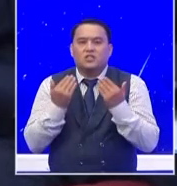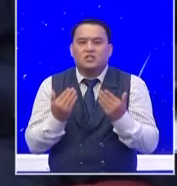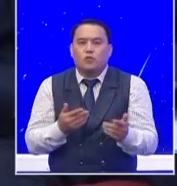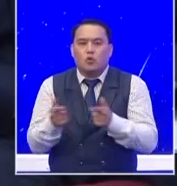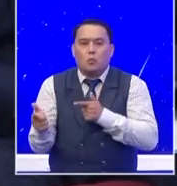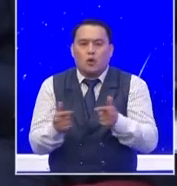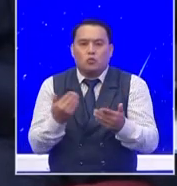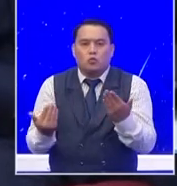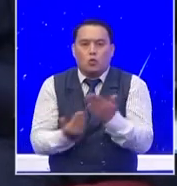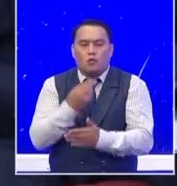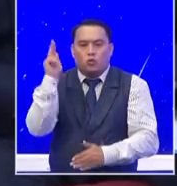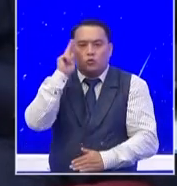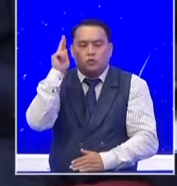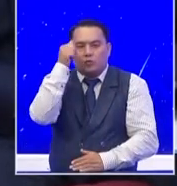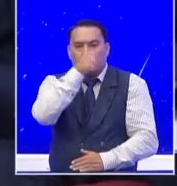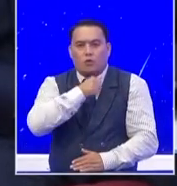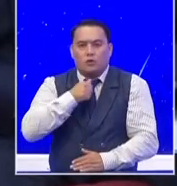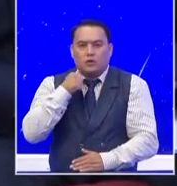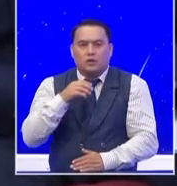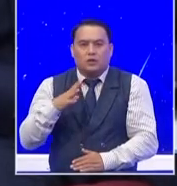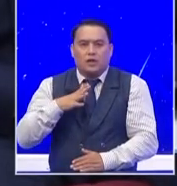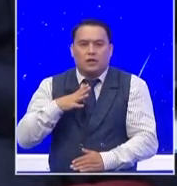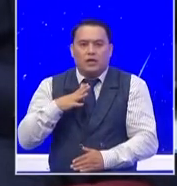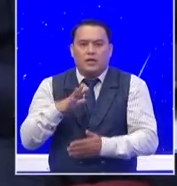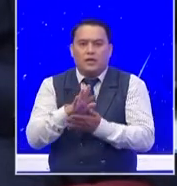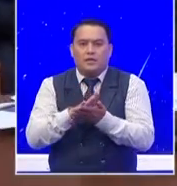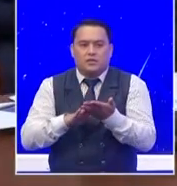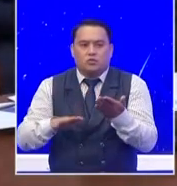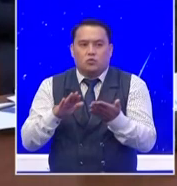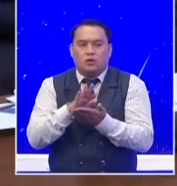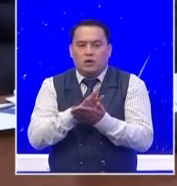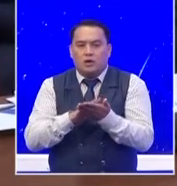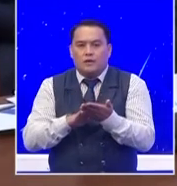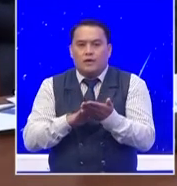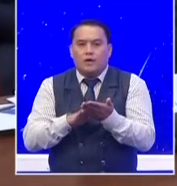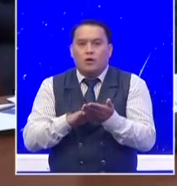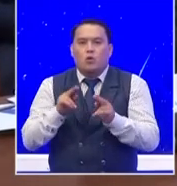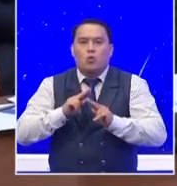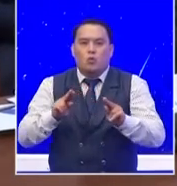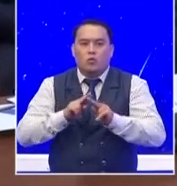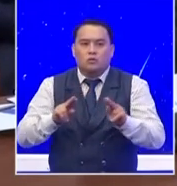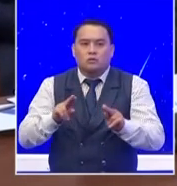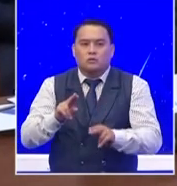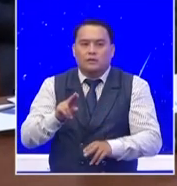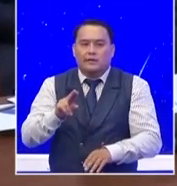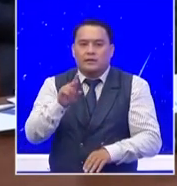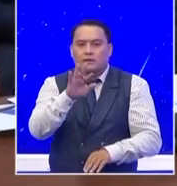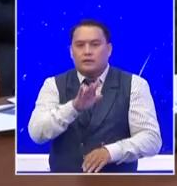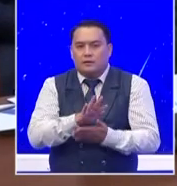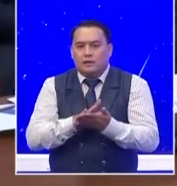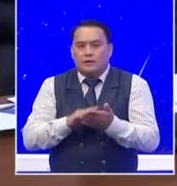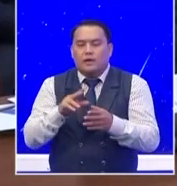Подготовка к новому учебному году идет полным ходом. 20 тысяч малоимущих семей мы снабдим компьютерами. Учителя же на 100% обеспечены